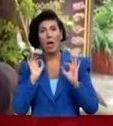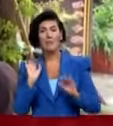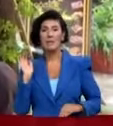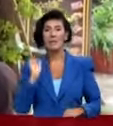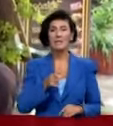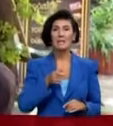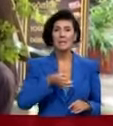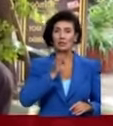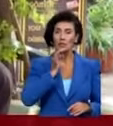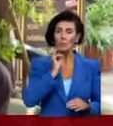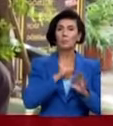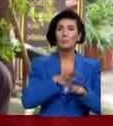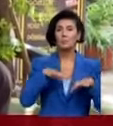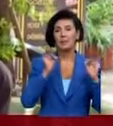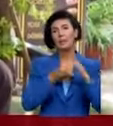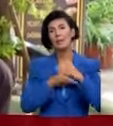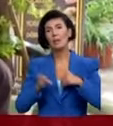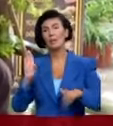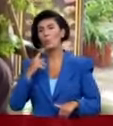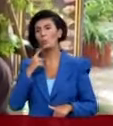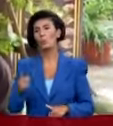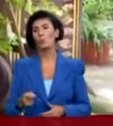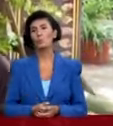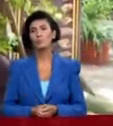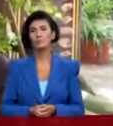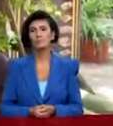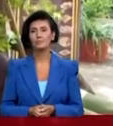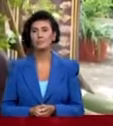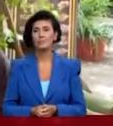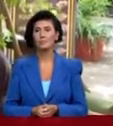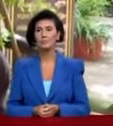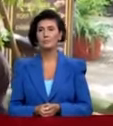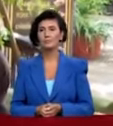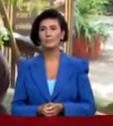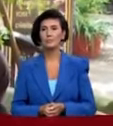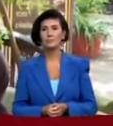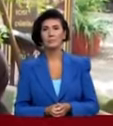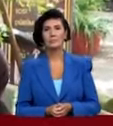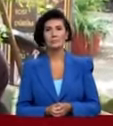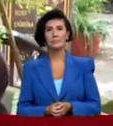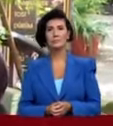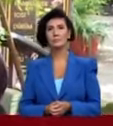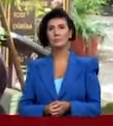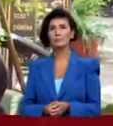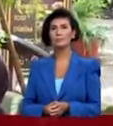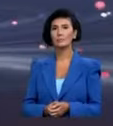kahveyi içmeden bu noktadan ayrılmıyor diyelim. Bursa'dan sözü tekrar sana bırakalım.